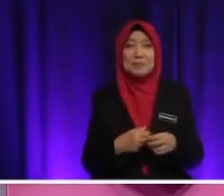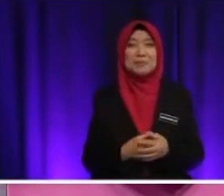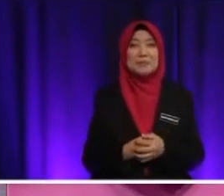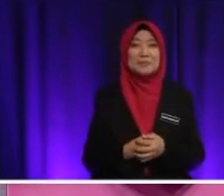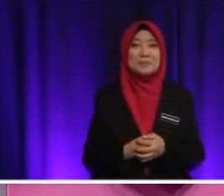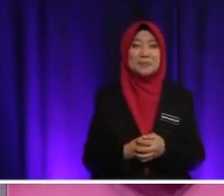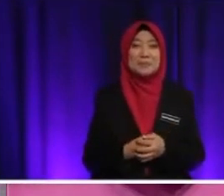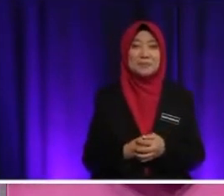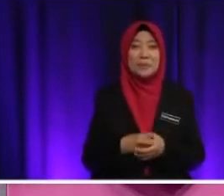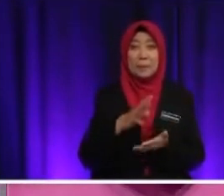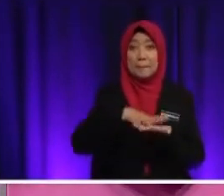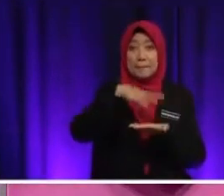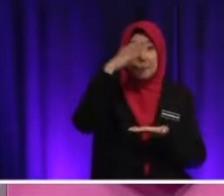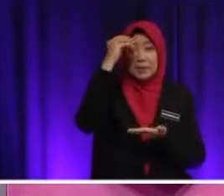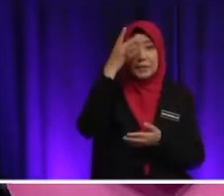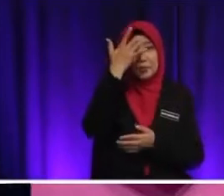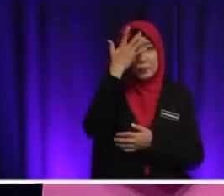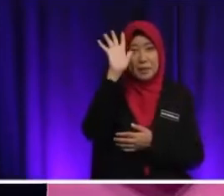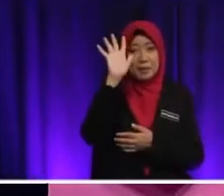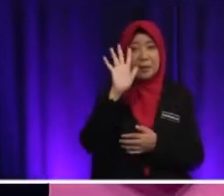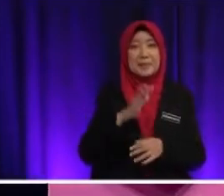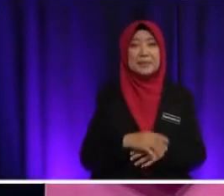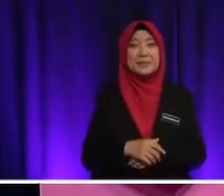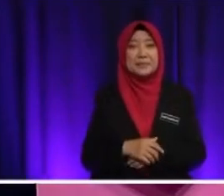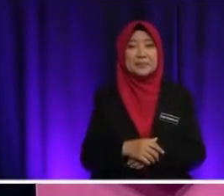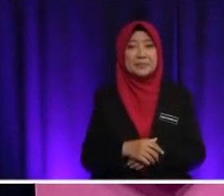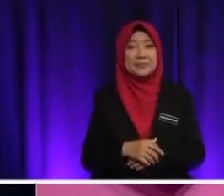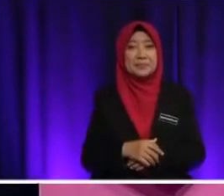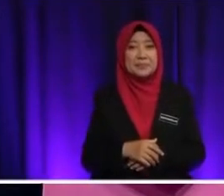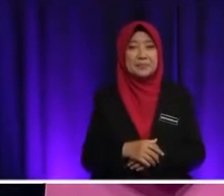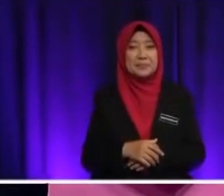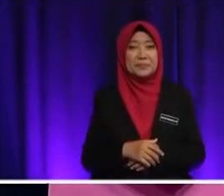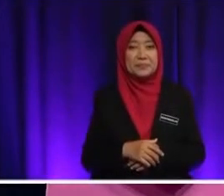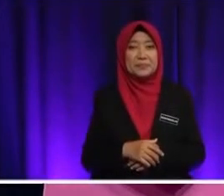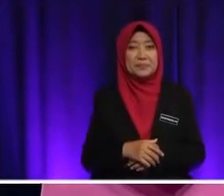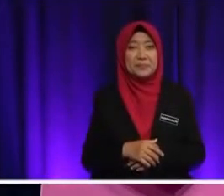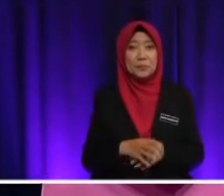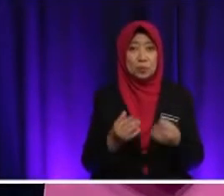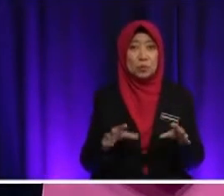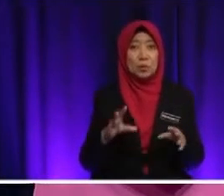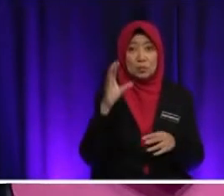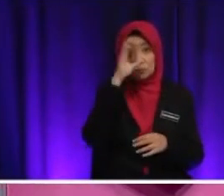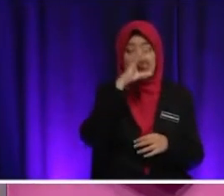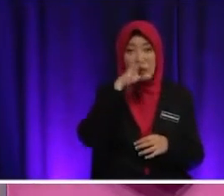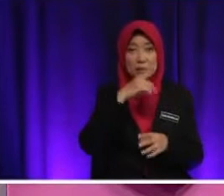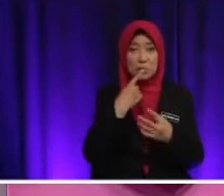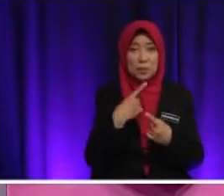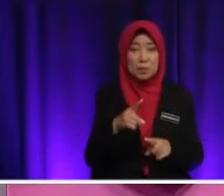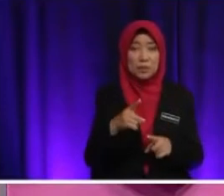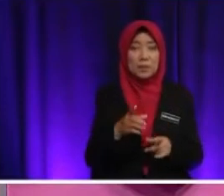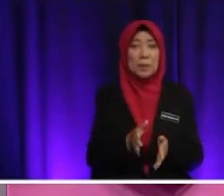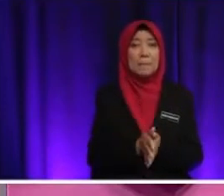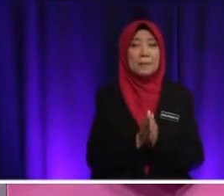tu. Kena study smart. Ya, barulah kan? Smart. Okey, kita tengok sekarang. Okey. Mungkin murid-murid dah cari jawapan ya. Okey, saya nak minta